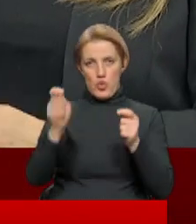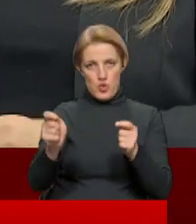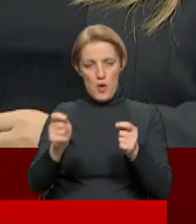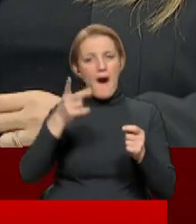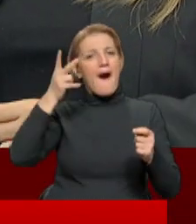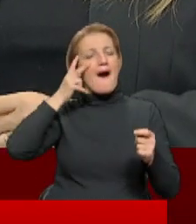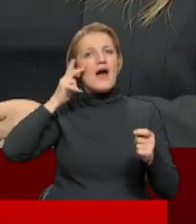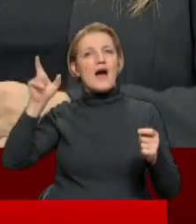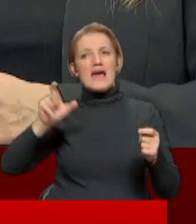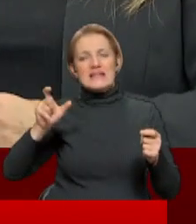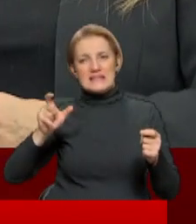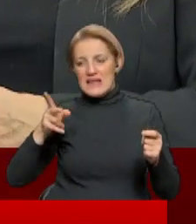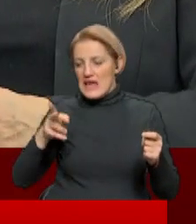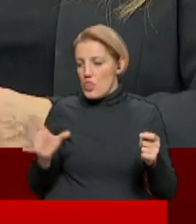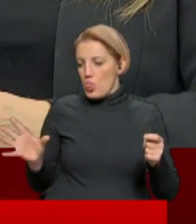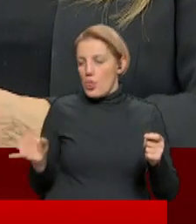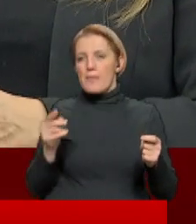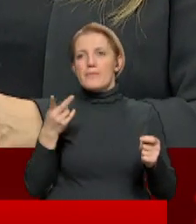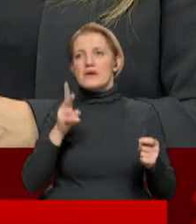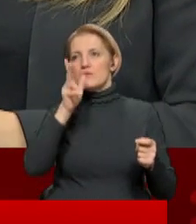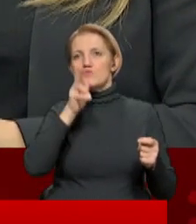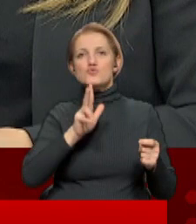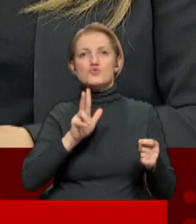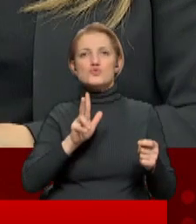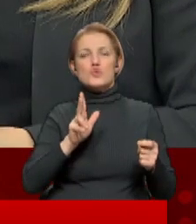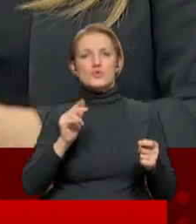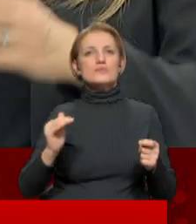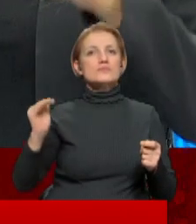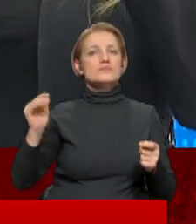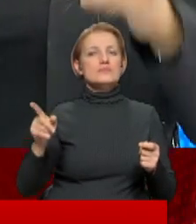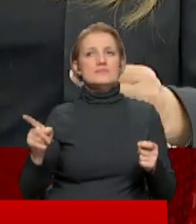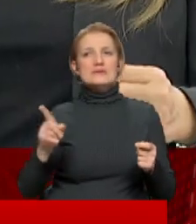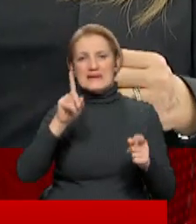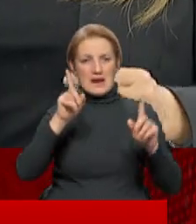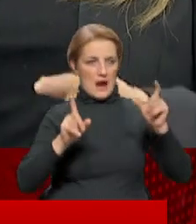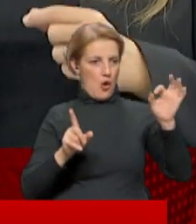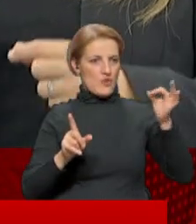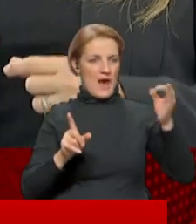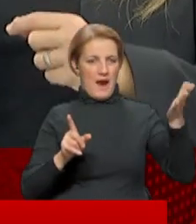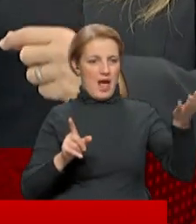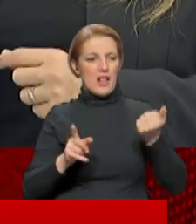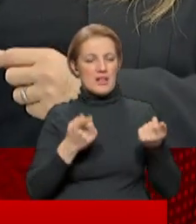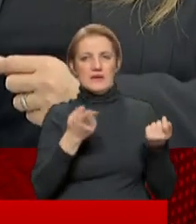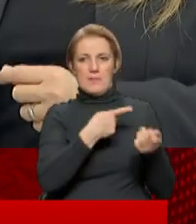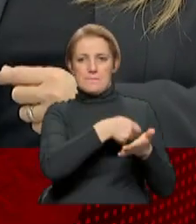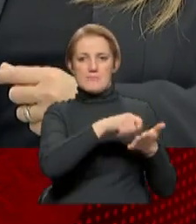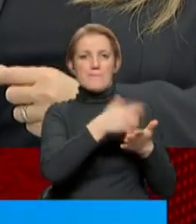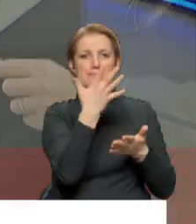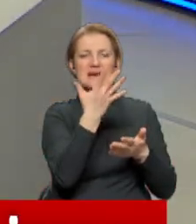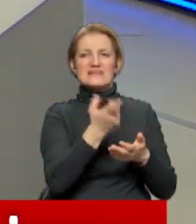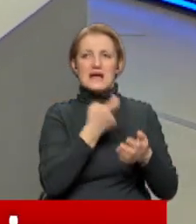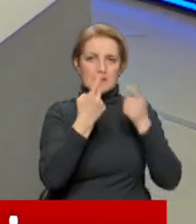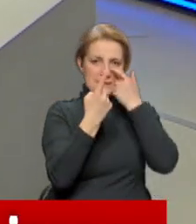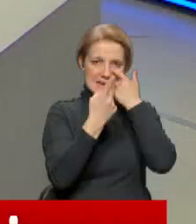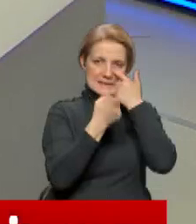ayında ödediği vergi ve kesinti toplam 2300 küsür liraya çıkıyor. Yani yılın başında çalıştığımız her 5 saatin